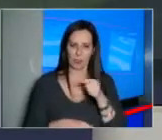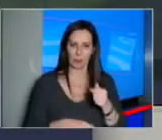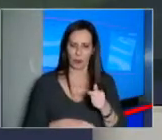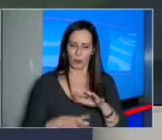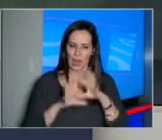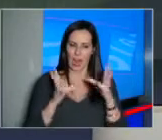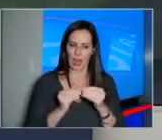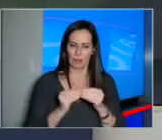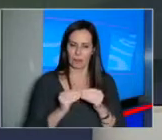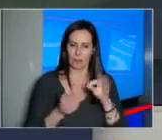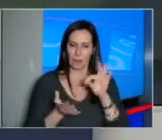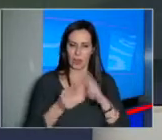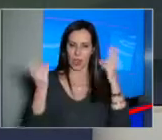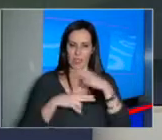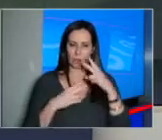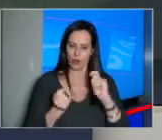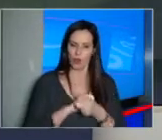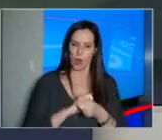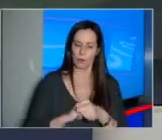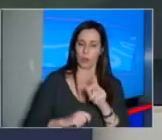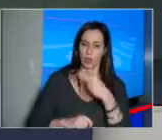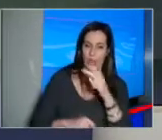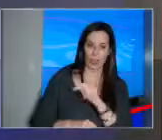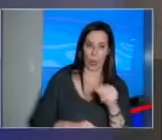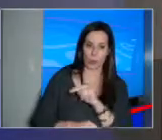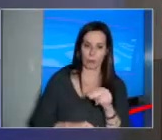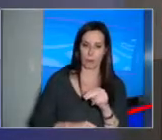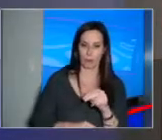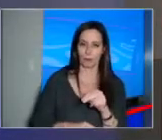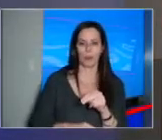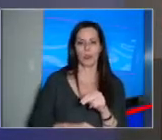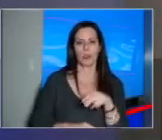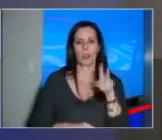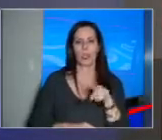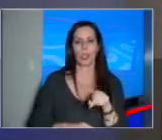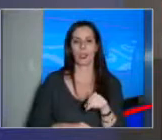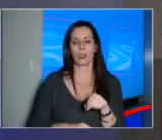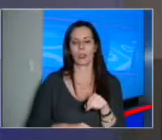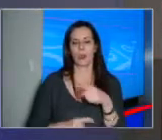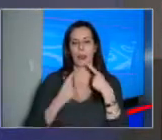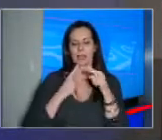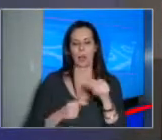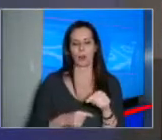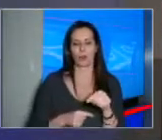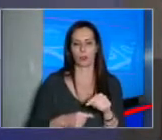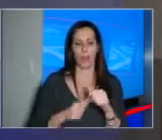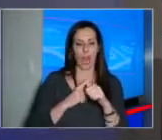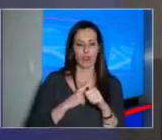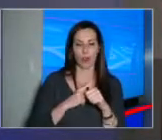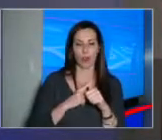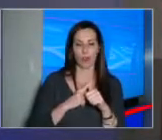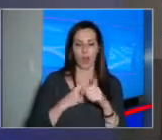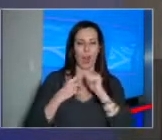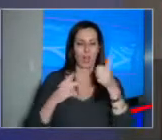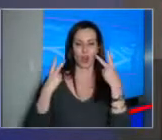באופן כללי בעתיד, ברגע שההסכם הזה ישונה. שתי סוגיות הן ניצבות במסע ומתן הזה. הראשונה